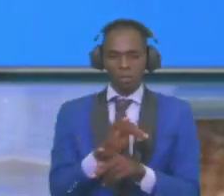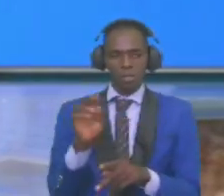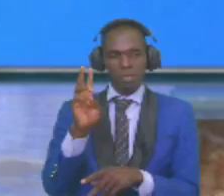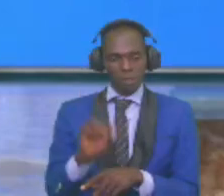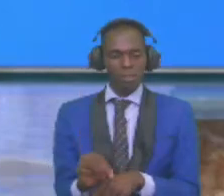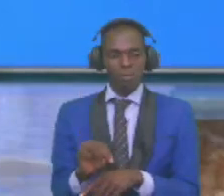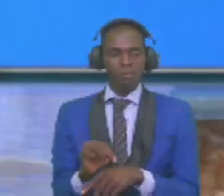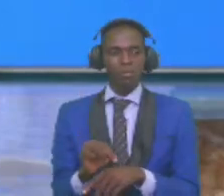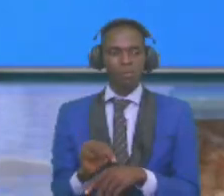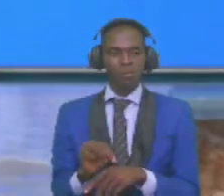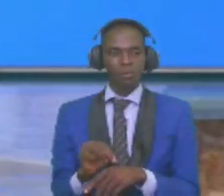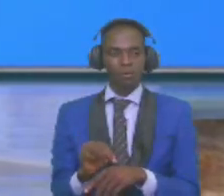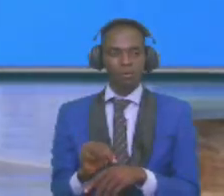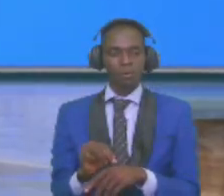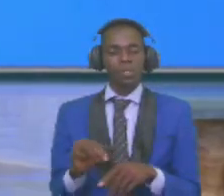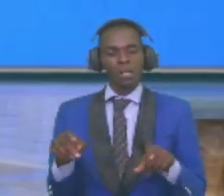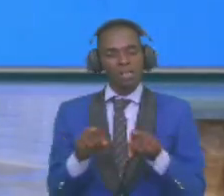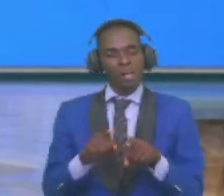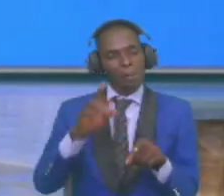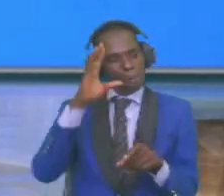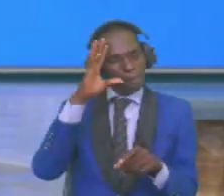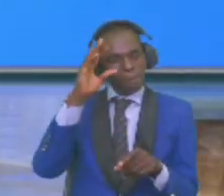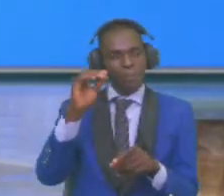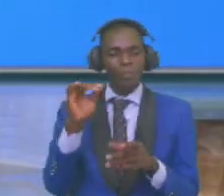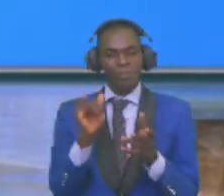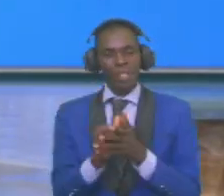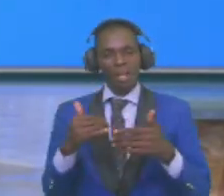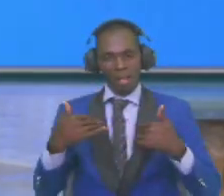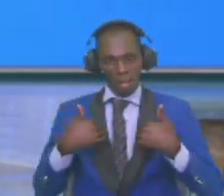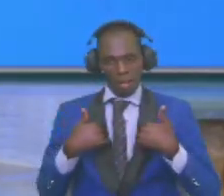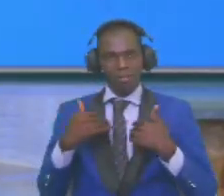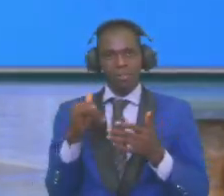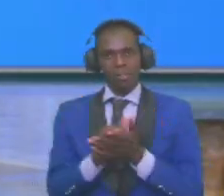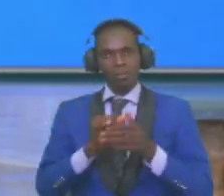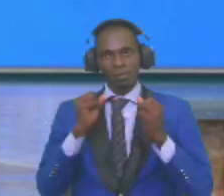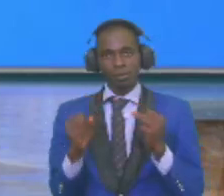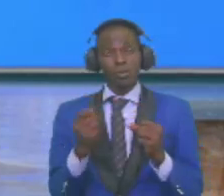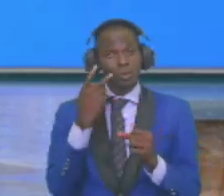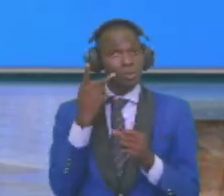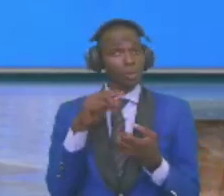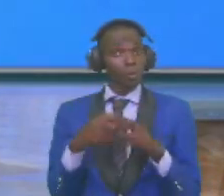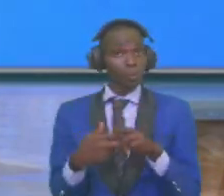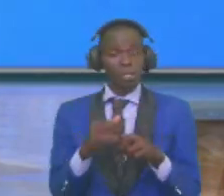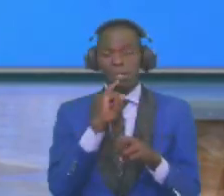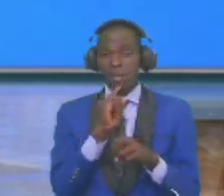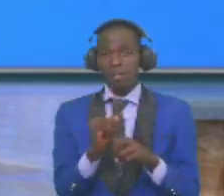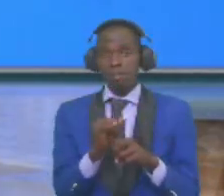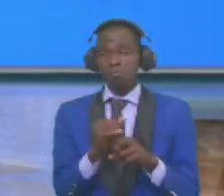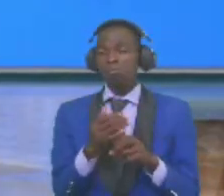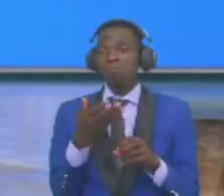soutient soyez des hommes pour comme des hommes qui ont la colonne des dorsales